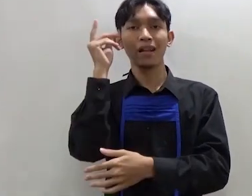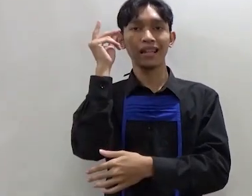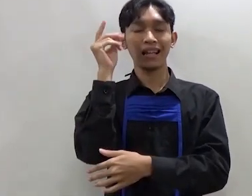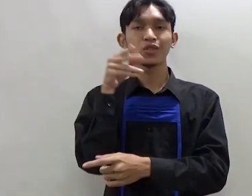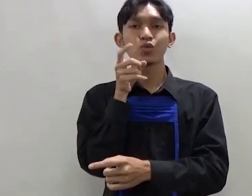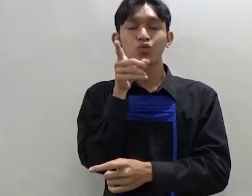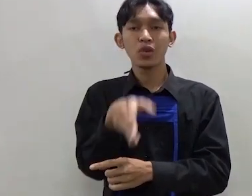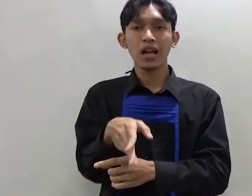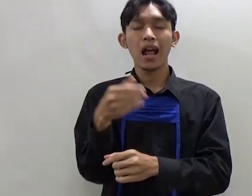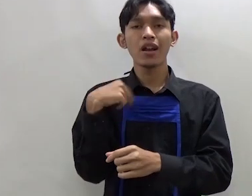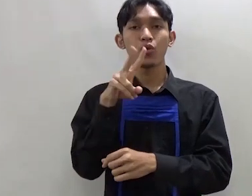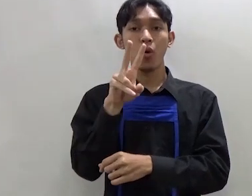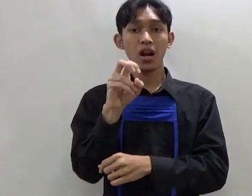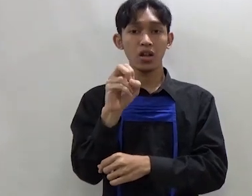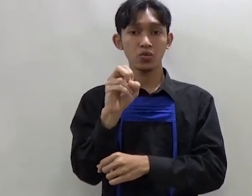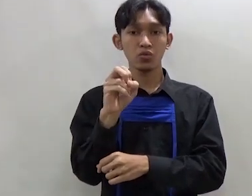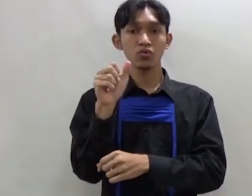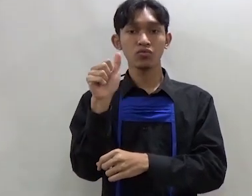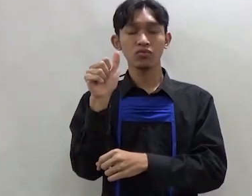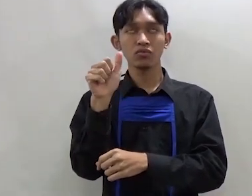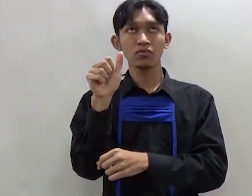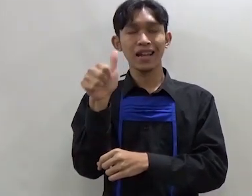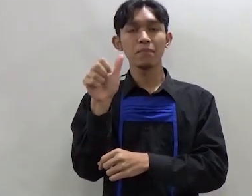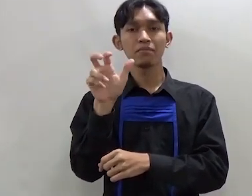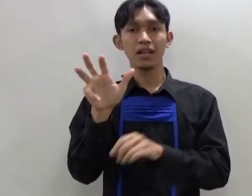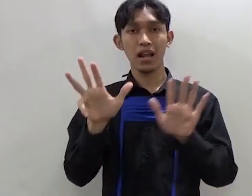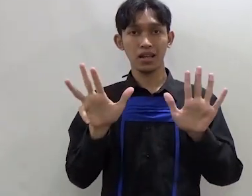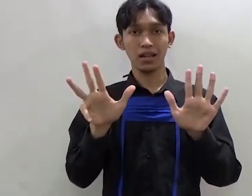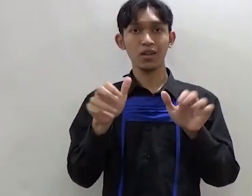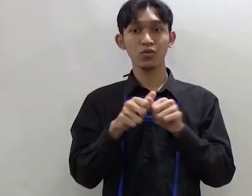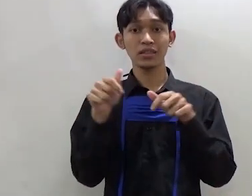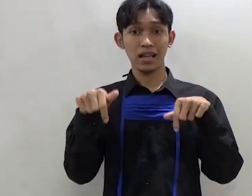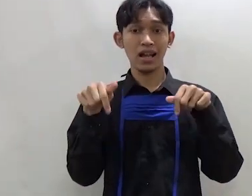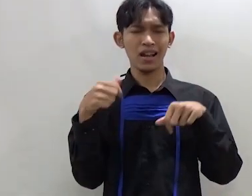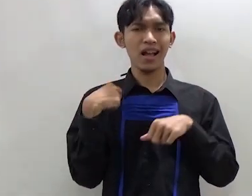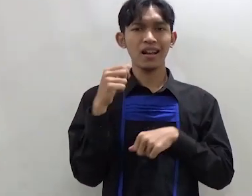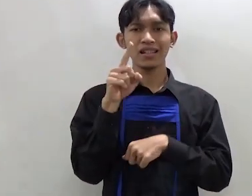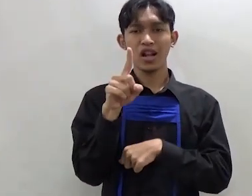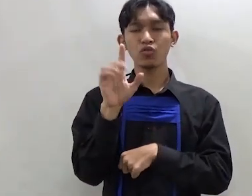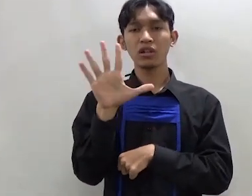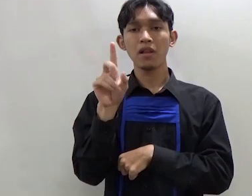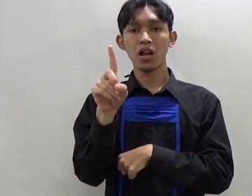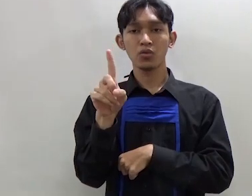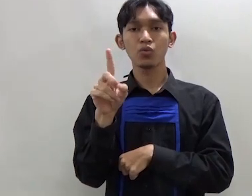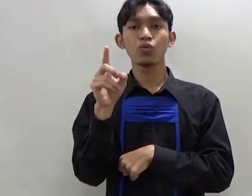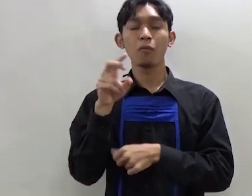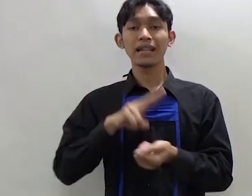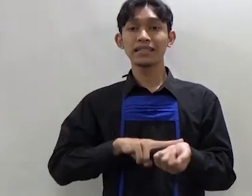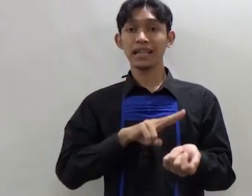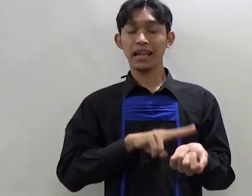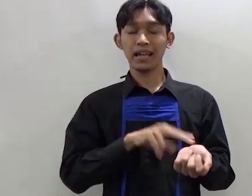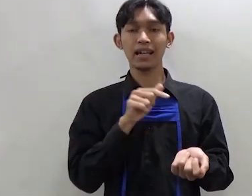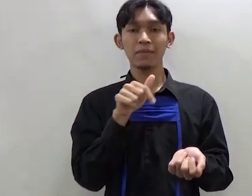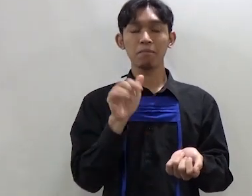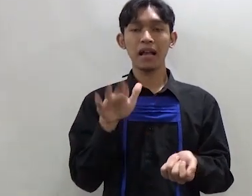1 kasus konfirmasi meninggal negatif, 6 kasus negatif, dan